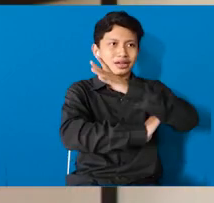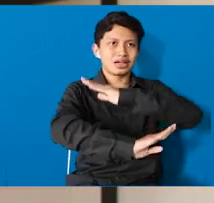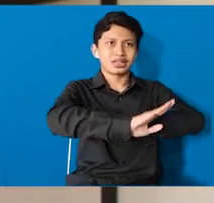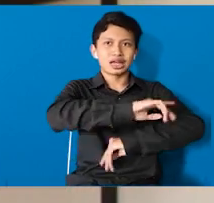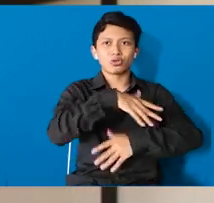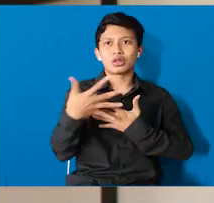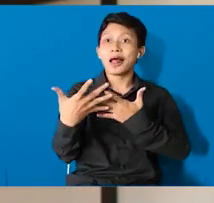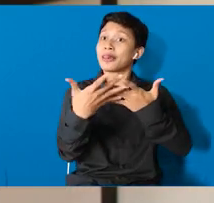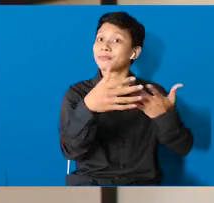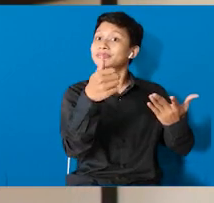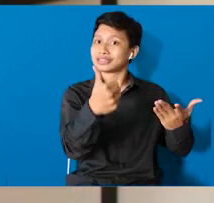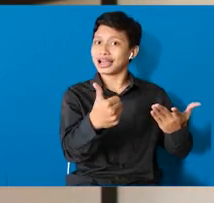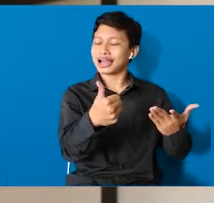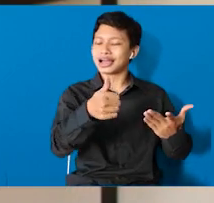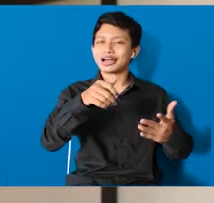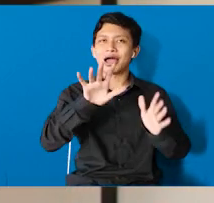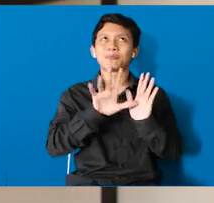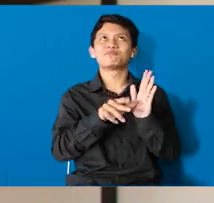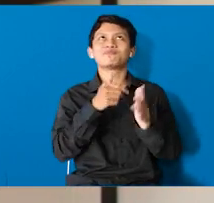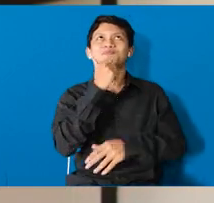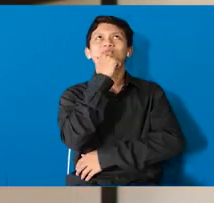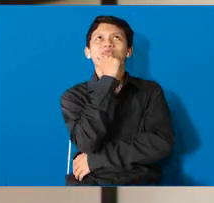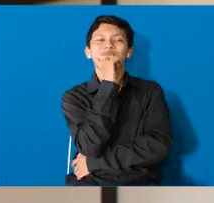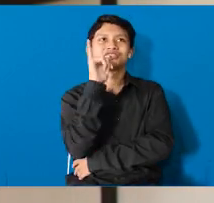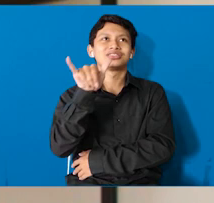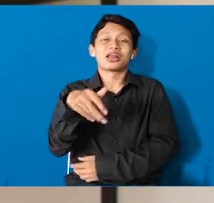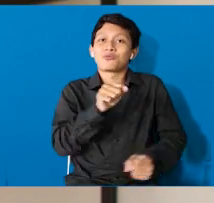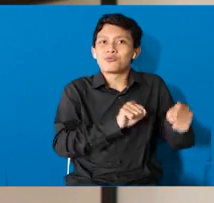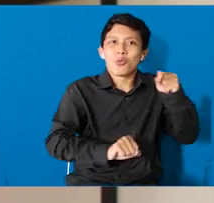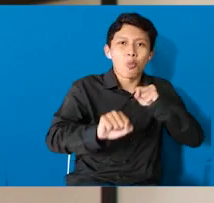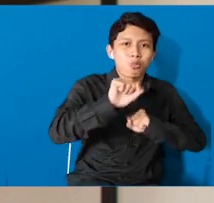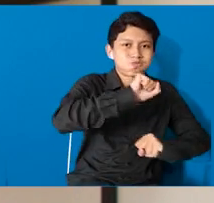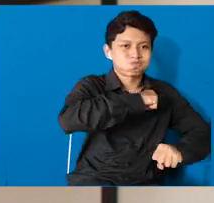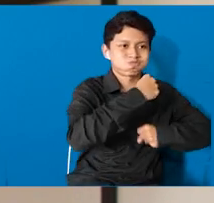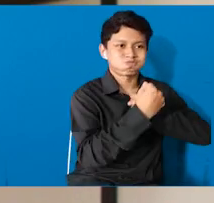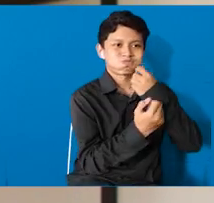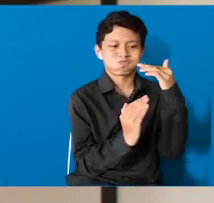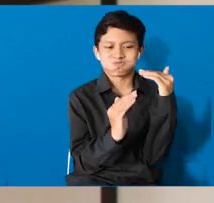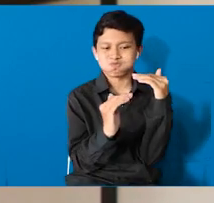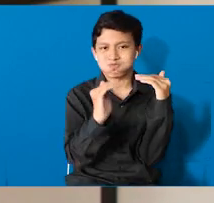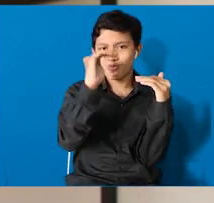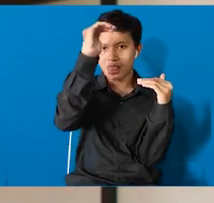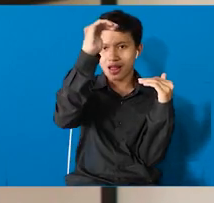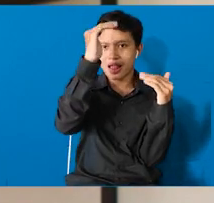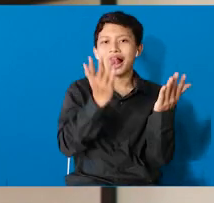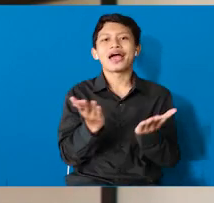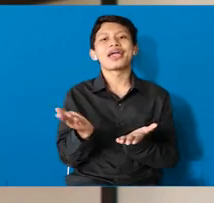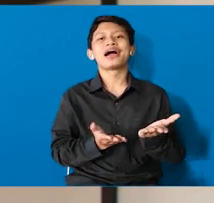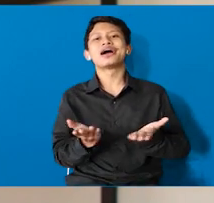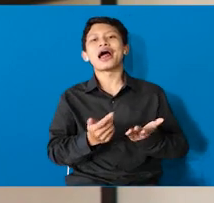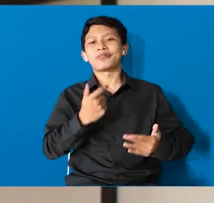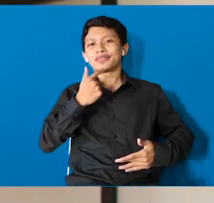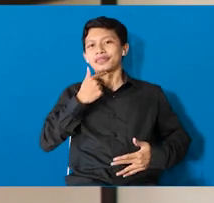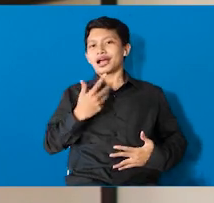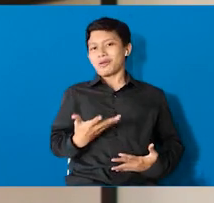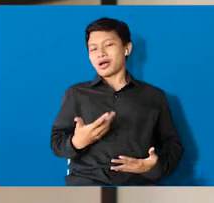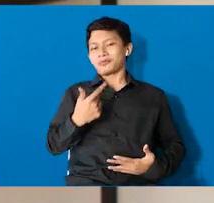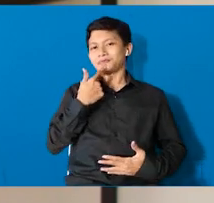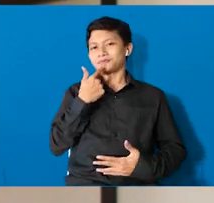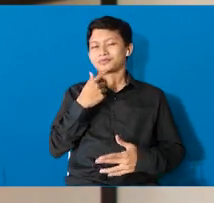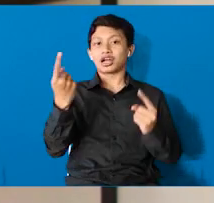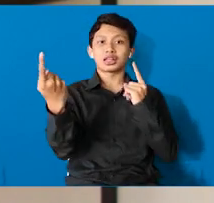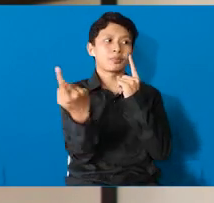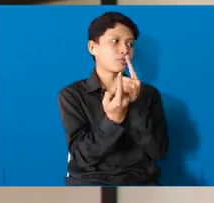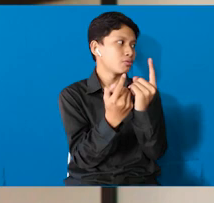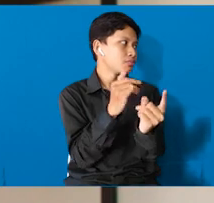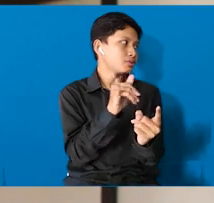disabilitas. Saya pikir ini sebagai upaya mungkin ya, upaya untuk meningkatkan layanan, tidak hanya harus ada di kelompok atau